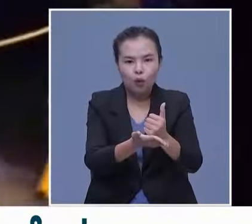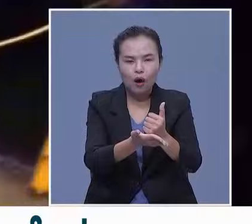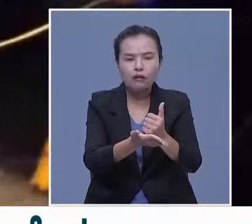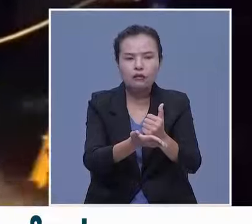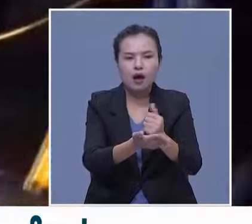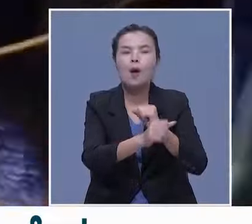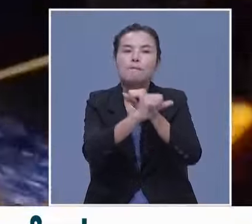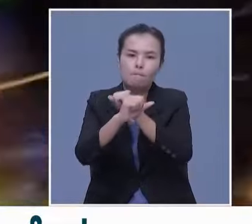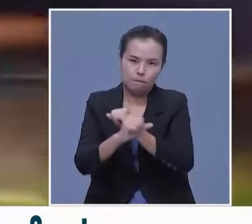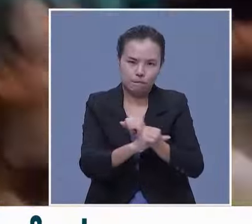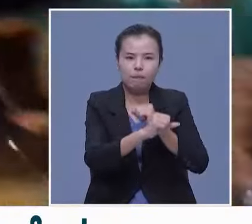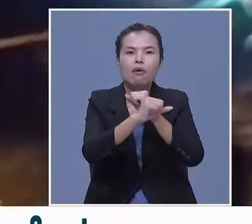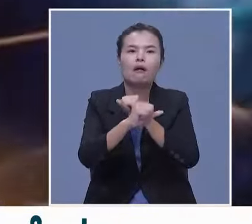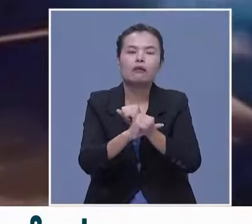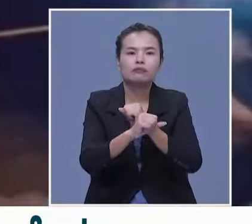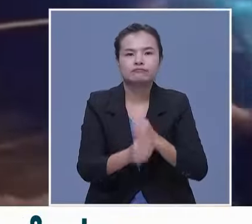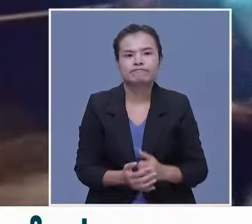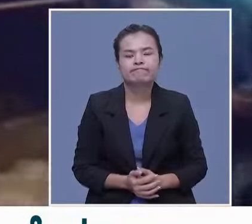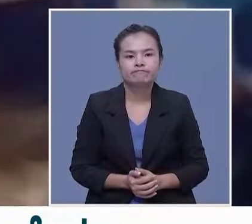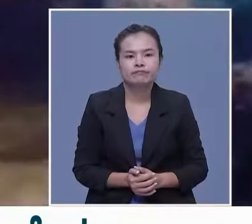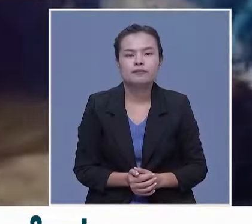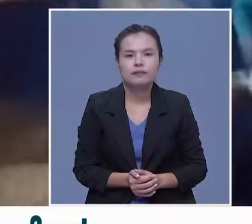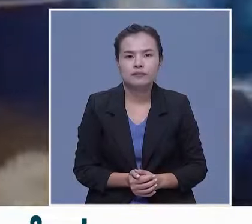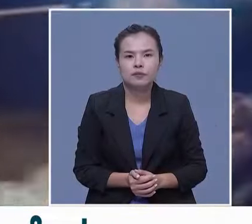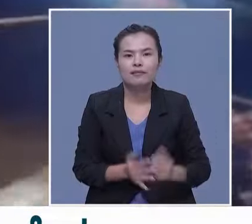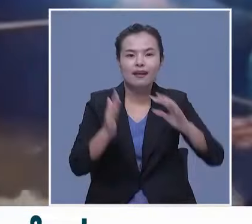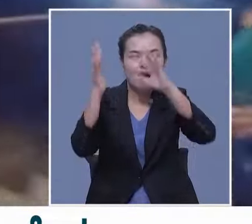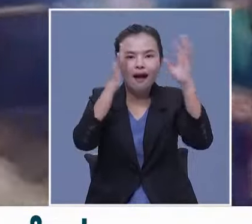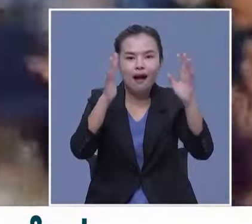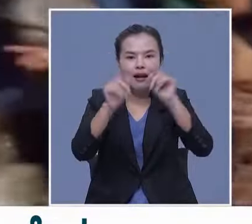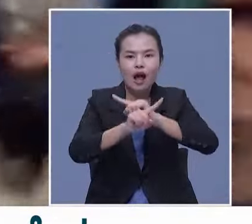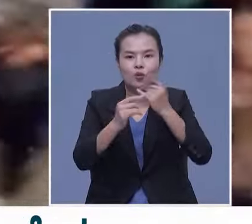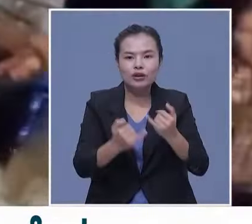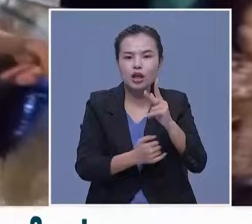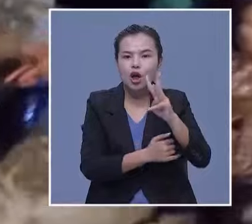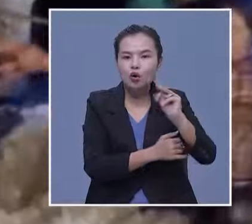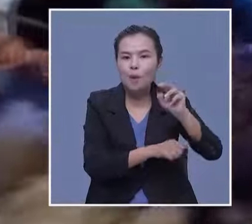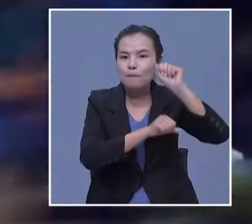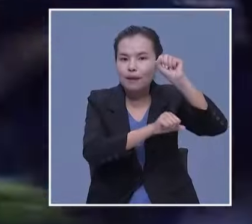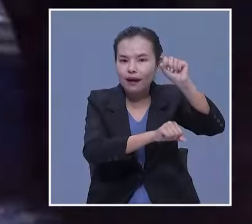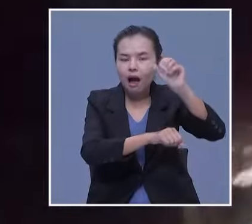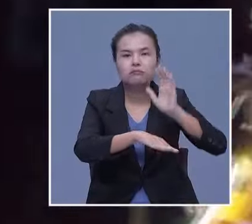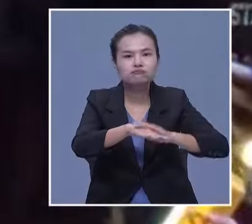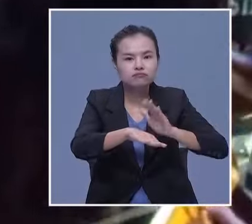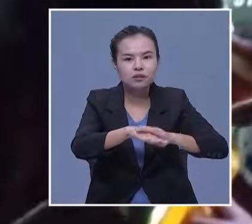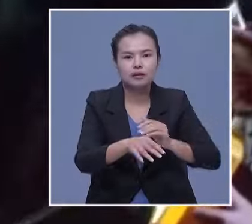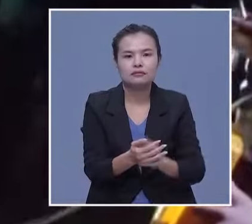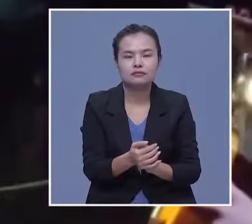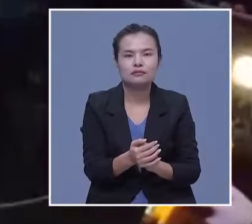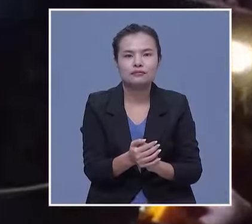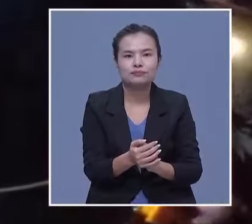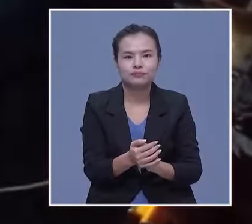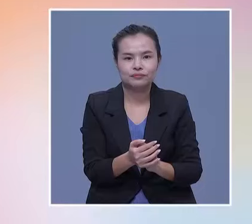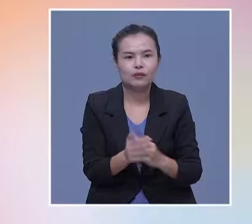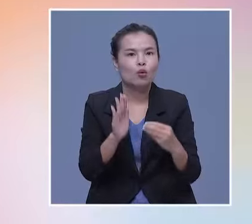ก็ช่วยได้อย่างปลอดภัยนี่นะคะส่วนสภาพอากาศวันนี้นะครับทางกลมอุตุก็มีการประกาศแจ้งเตือน 3ภาครวม